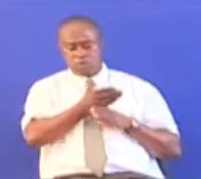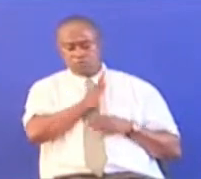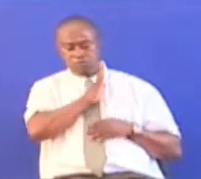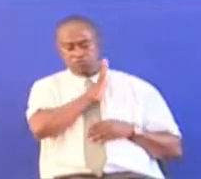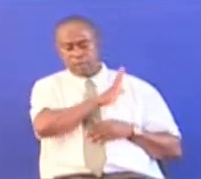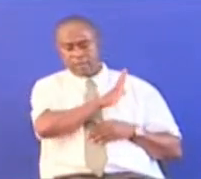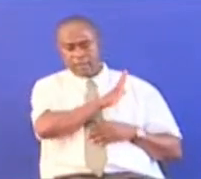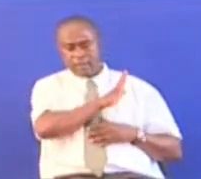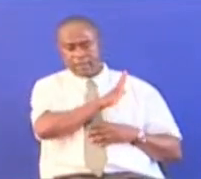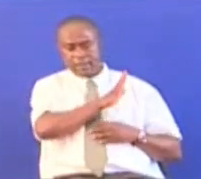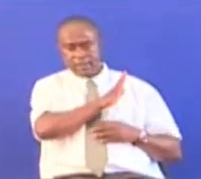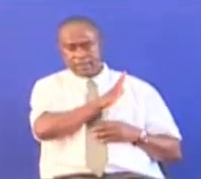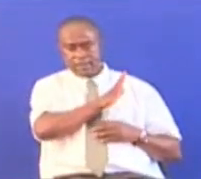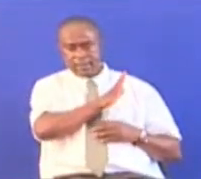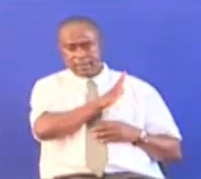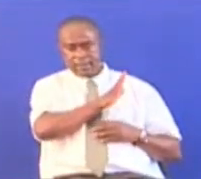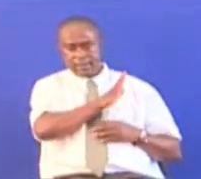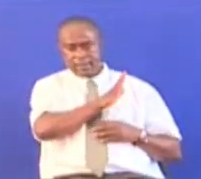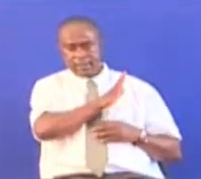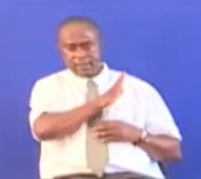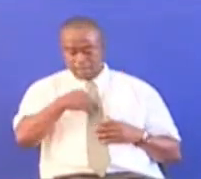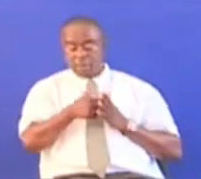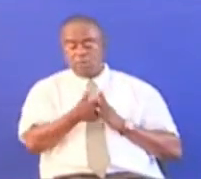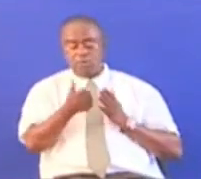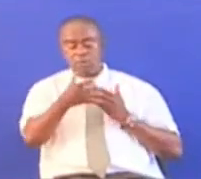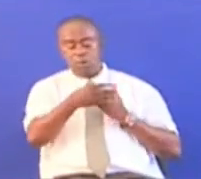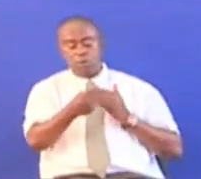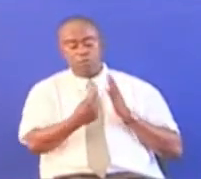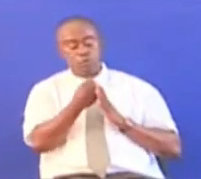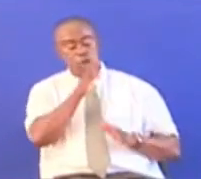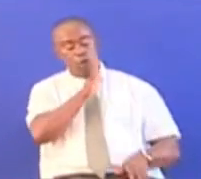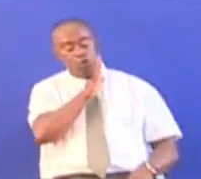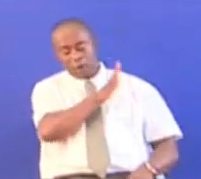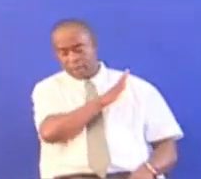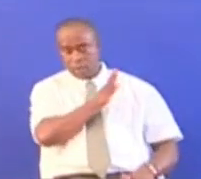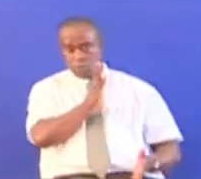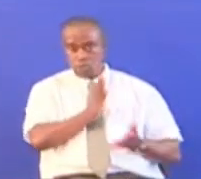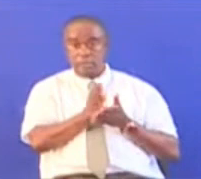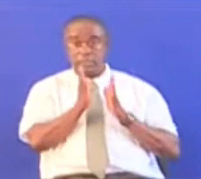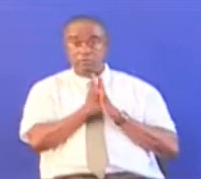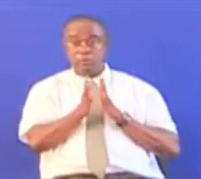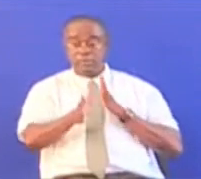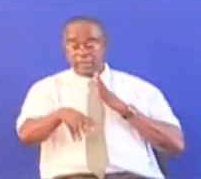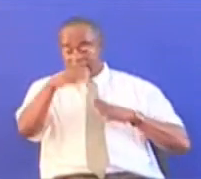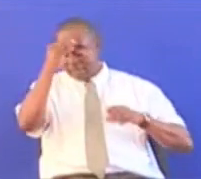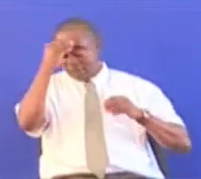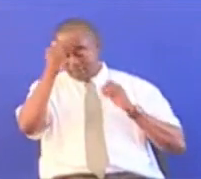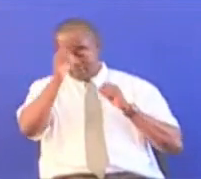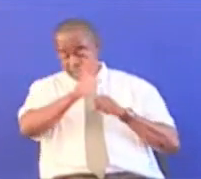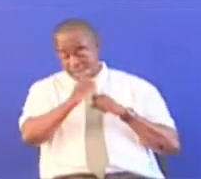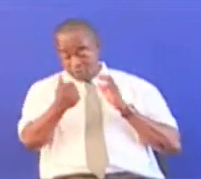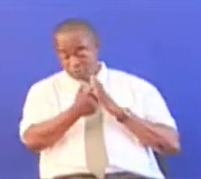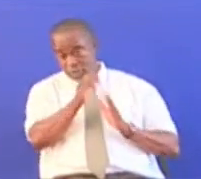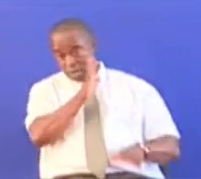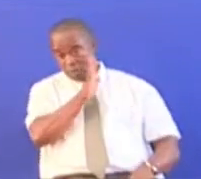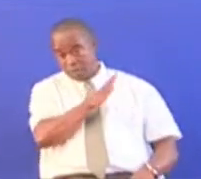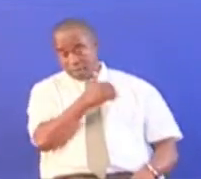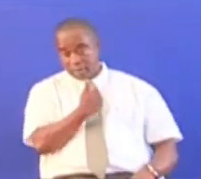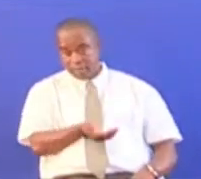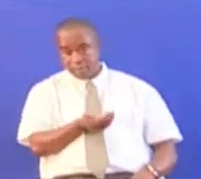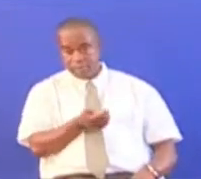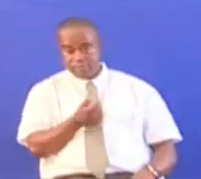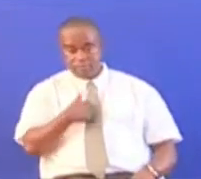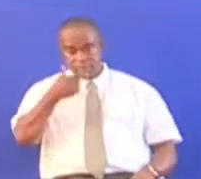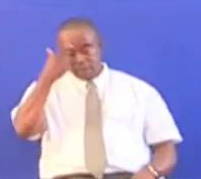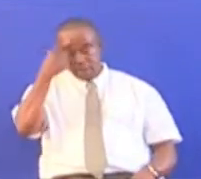yeye inanifaa mpaka mimi sasa. Kwa kweli namshukuru sana. Najifunza mengi kutoka kwake na